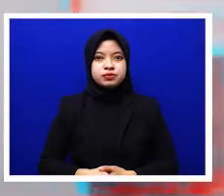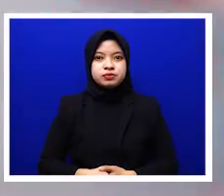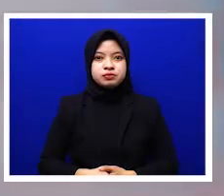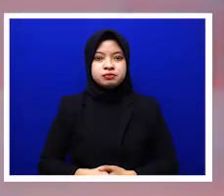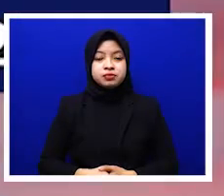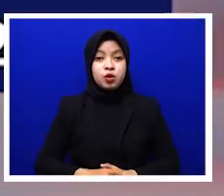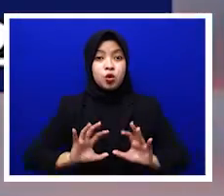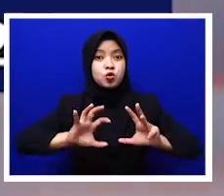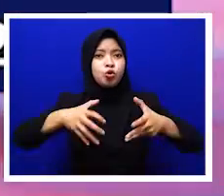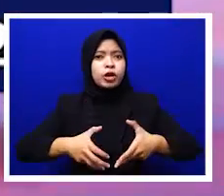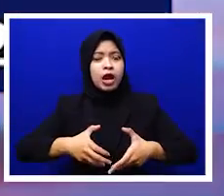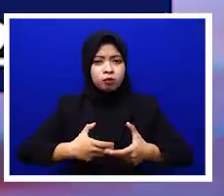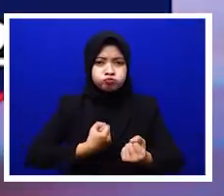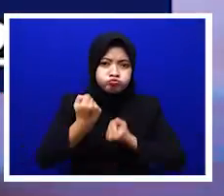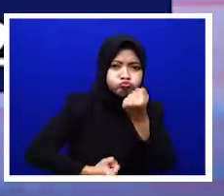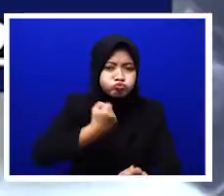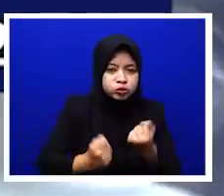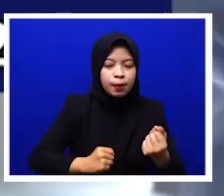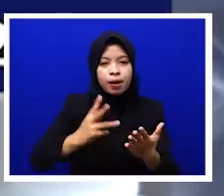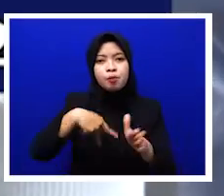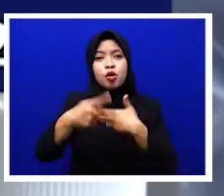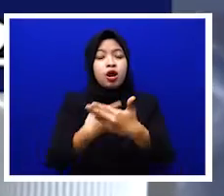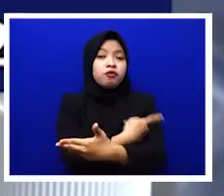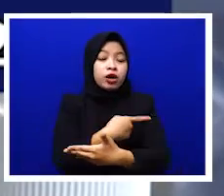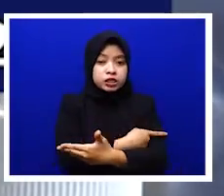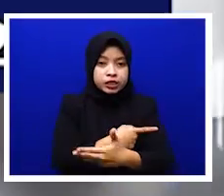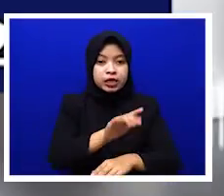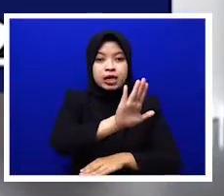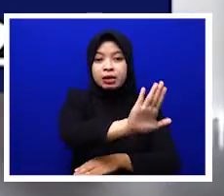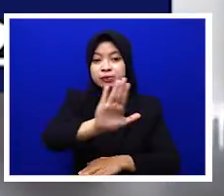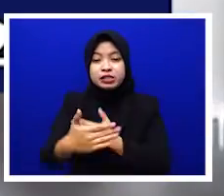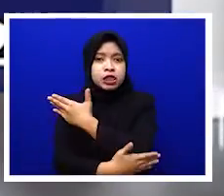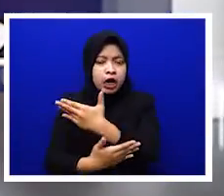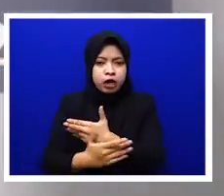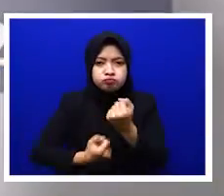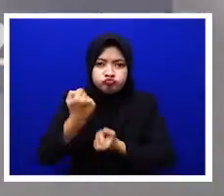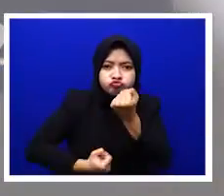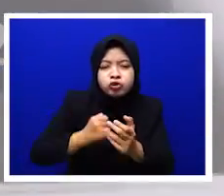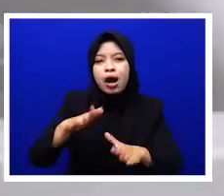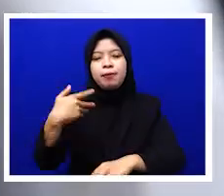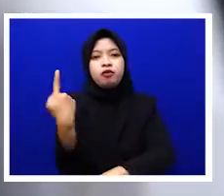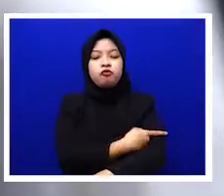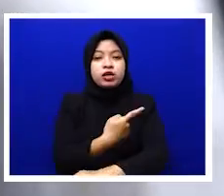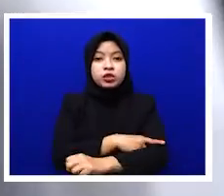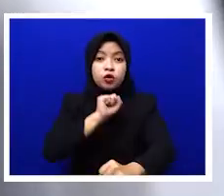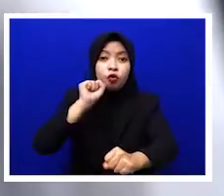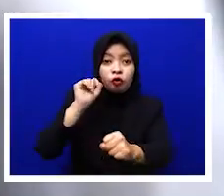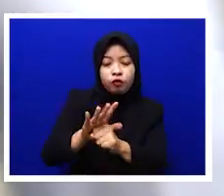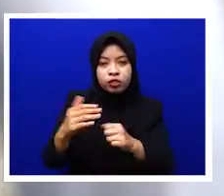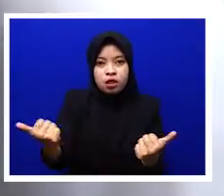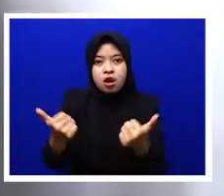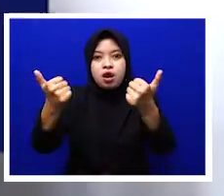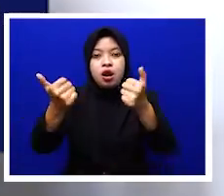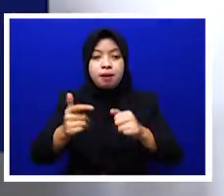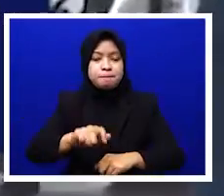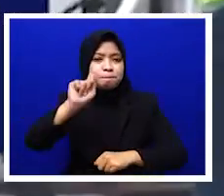Seluruh dunia saat ini mulai gencar mengejar program vaksinasi di masing-masing negaranya. Salah satu vaksin COVID-19 yang cukup terkenal dan